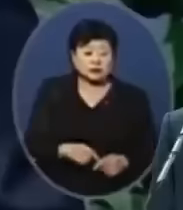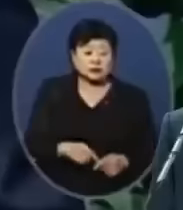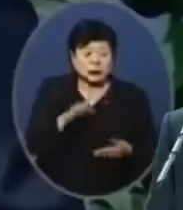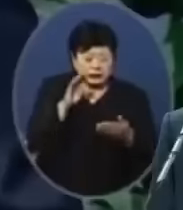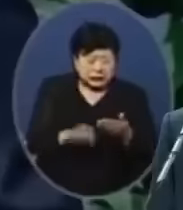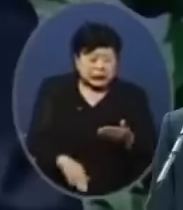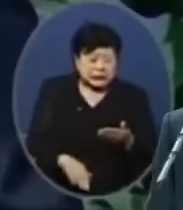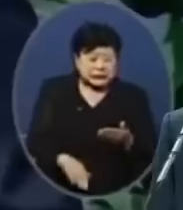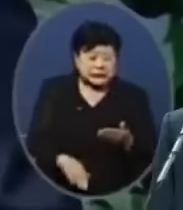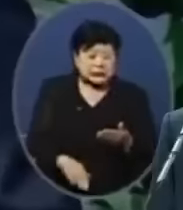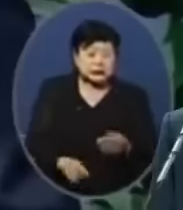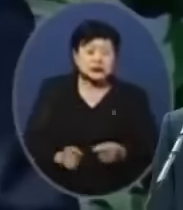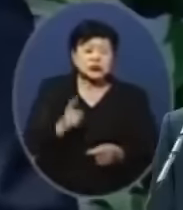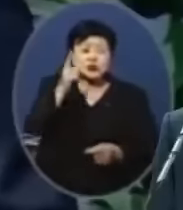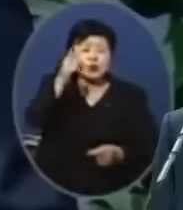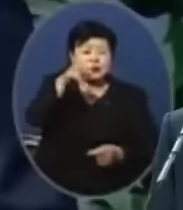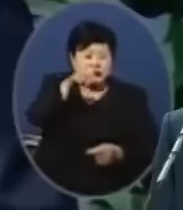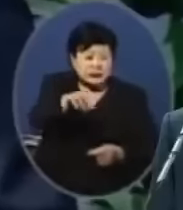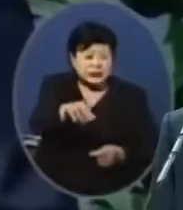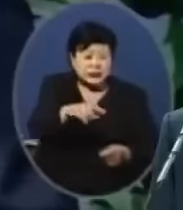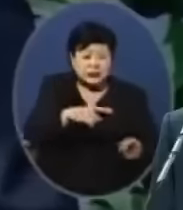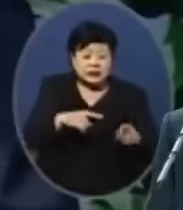낮은 차원이 높은 차원을